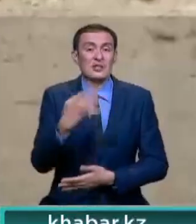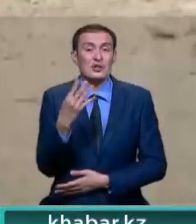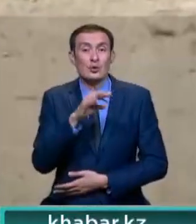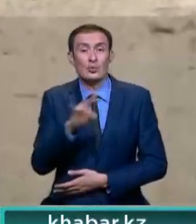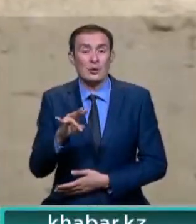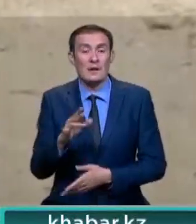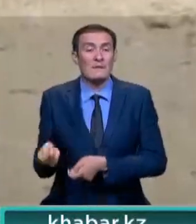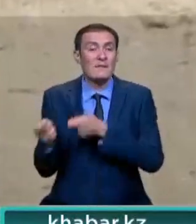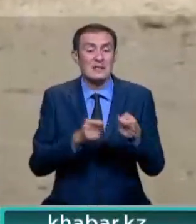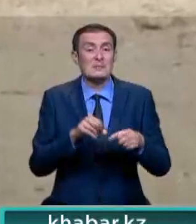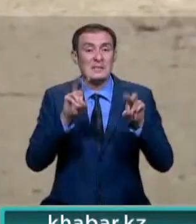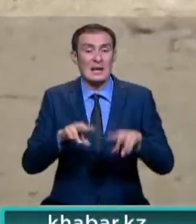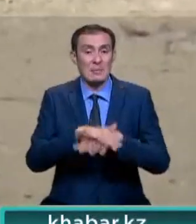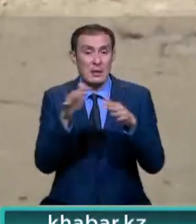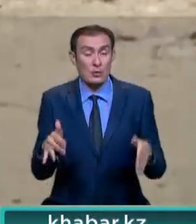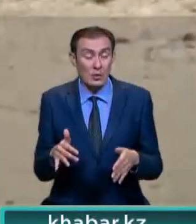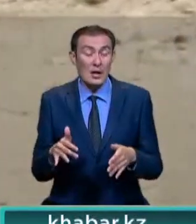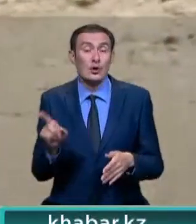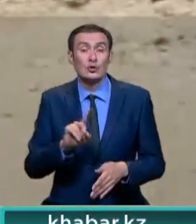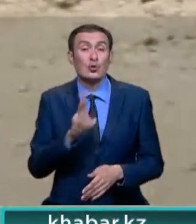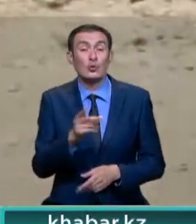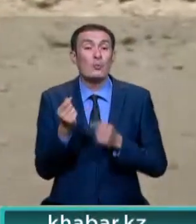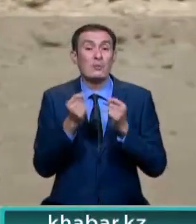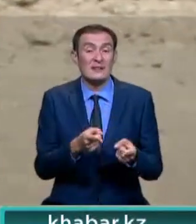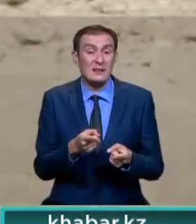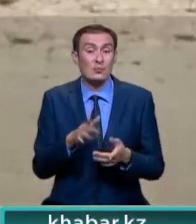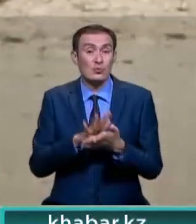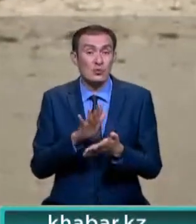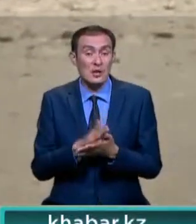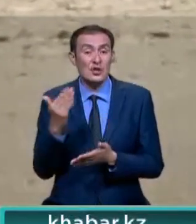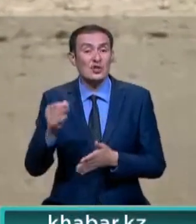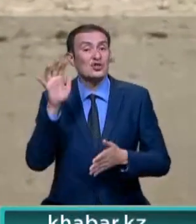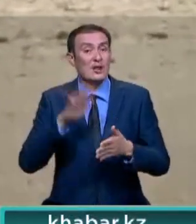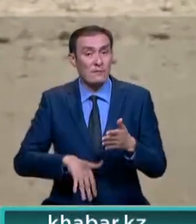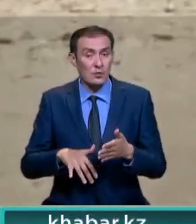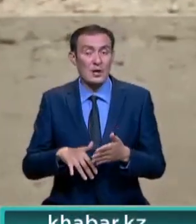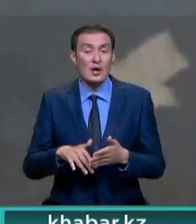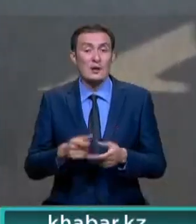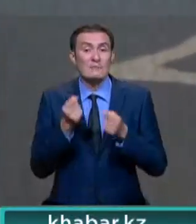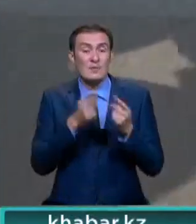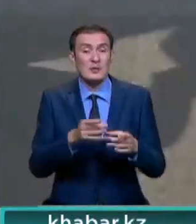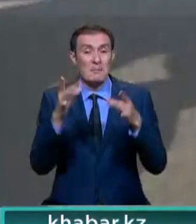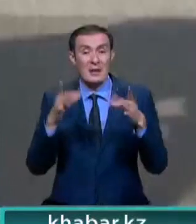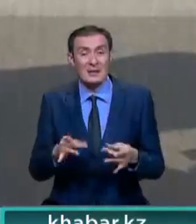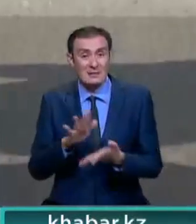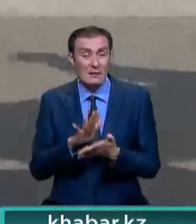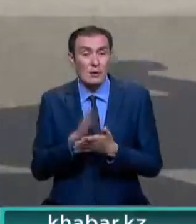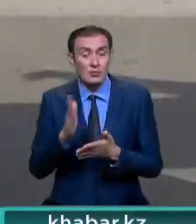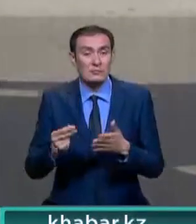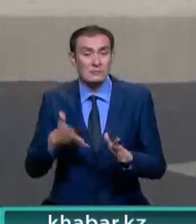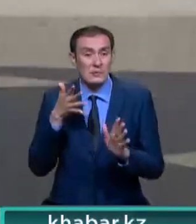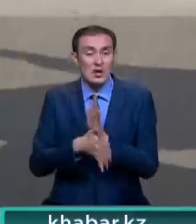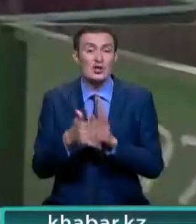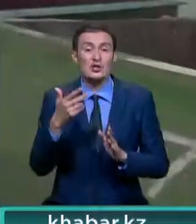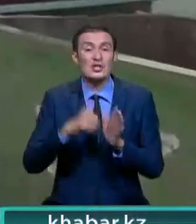отходов, которые вывезли на полигон. Что касается тех, кто мусорит в неположенном месте, то их штрафуют. Небрежно выброшенный пакет с отходами обойдется в